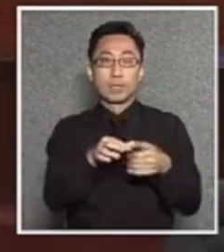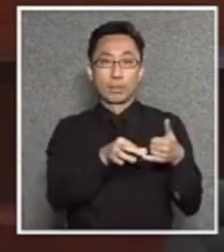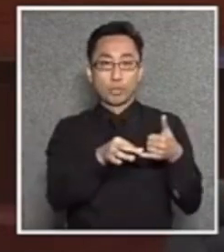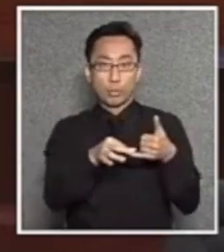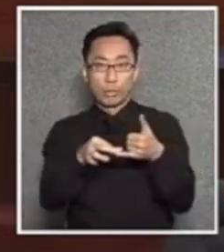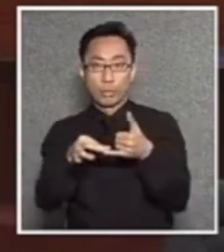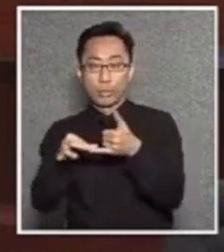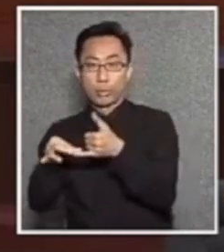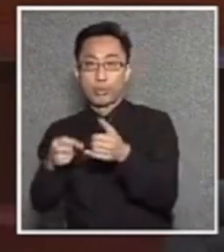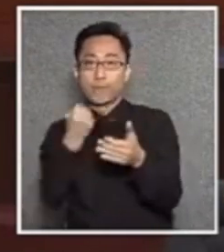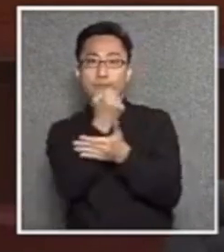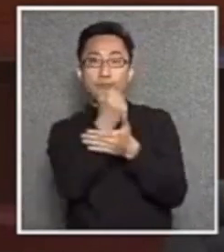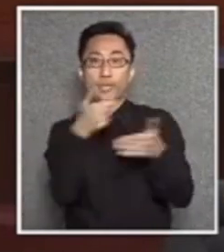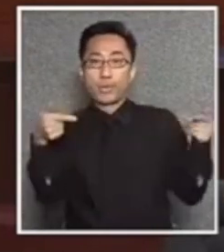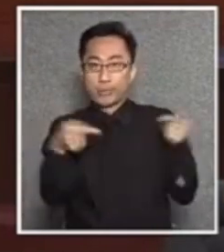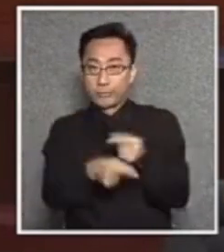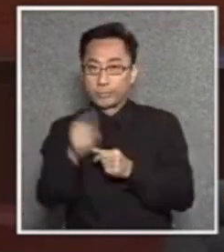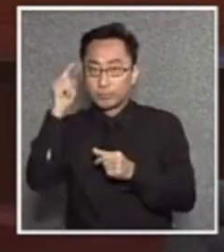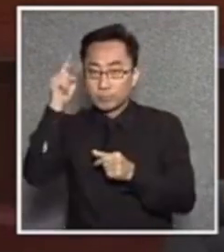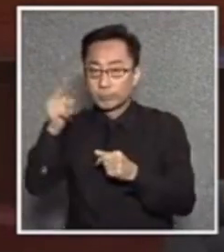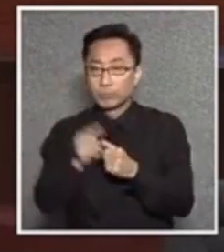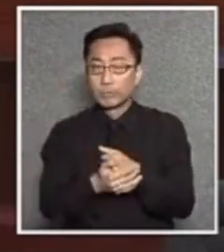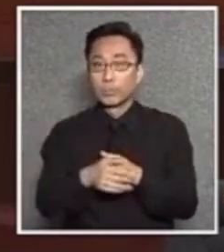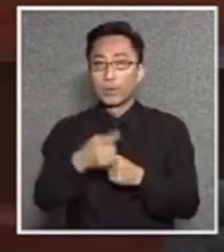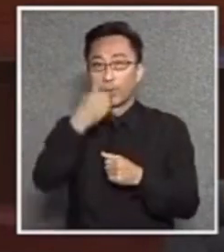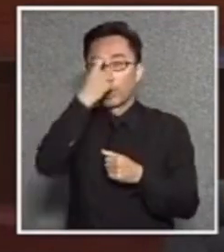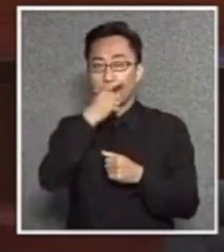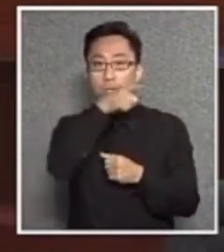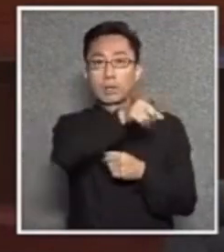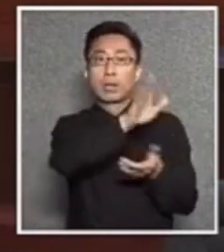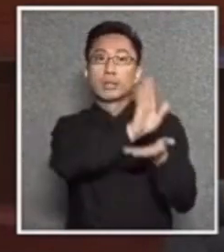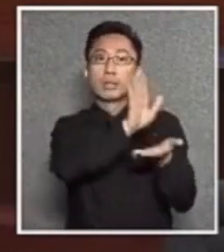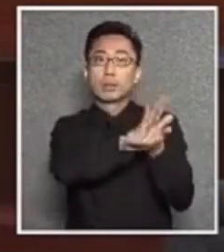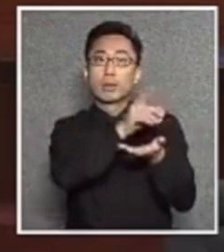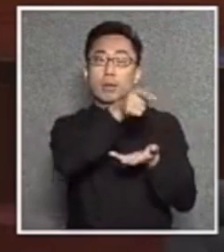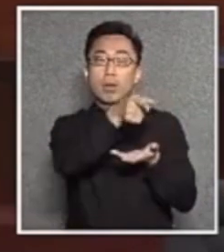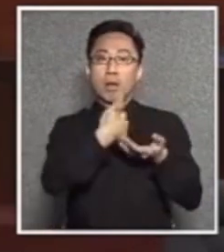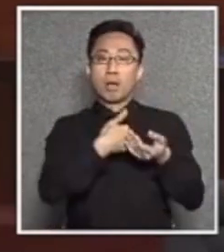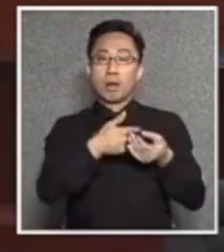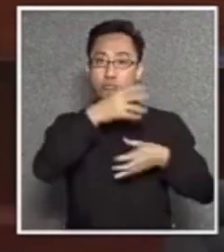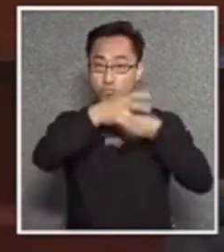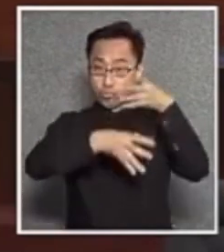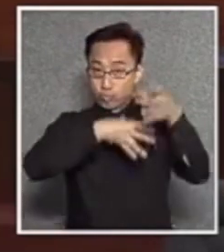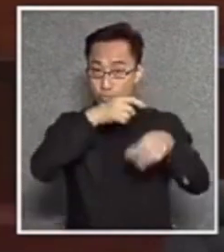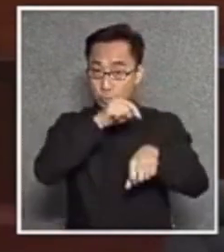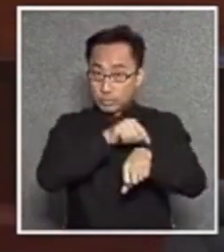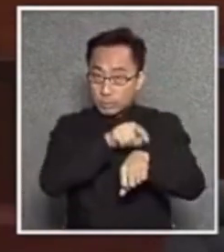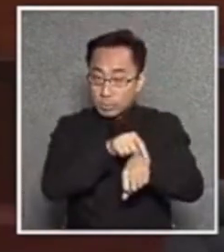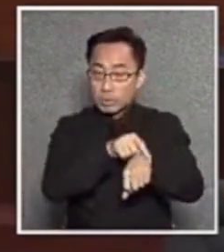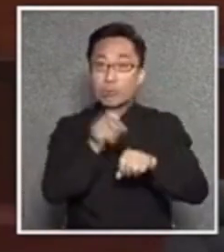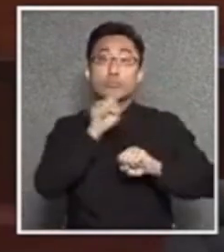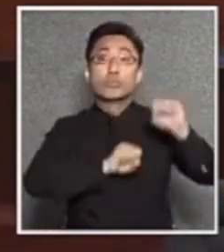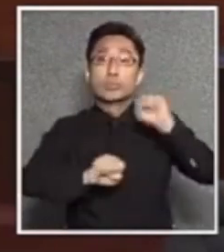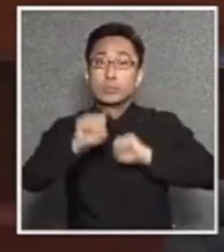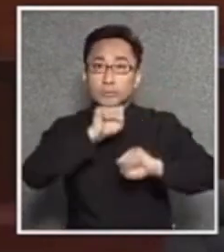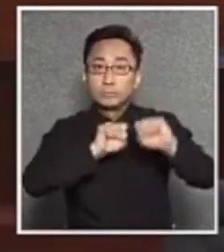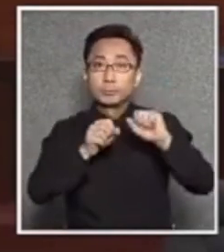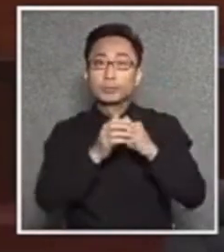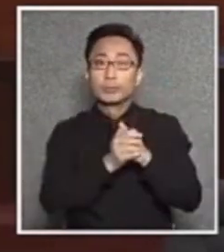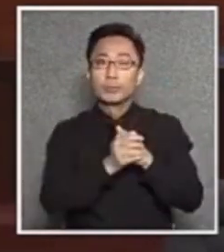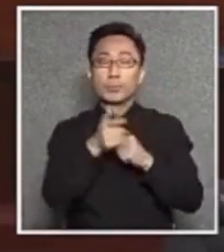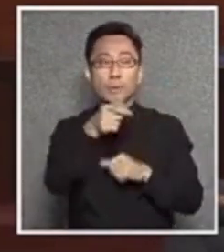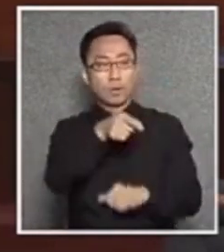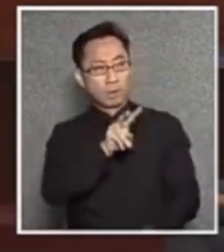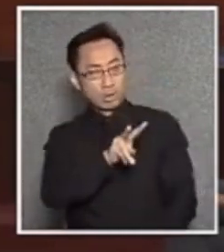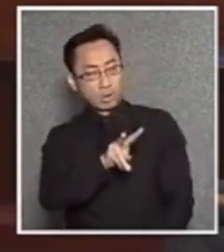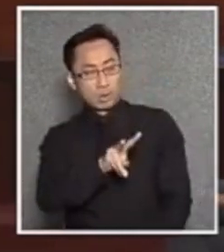緒。最近梁振英在印尼巴里出席亞太經合會議時候的舉措，已經力到了令人髮指